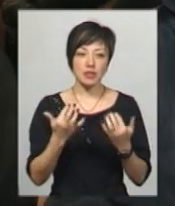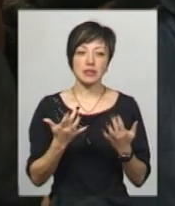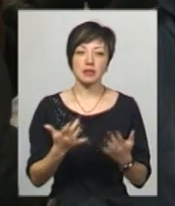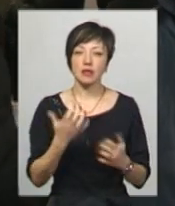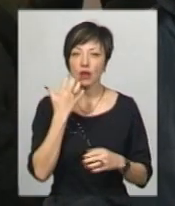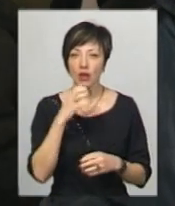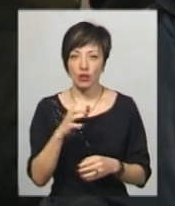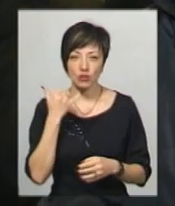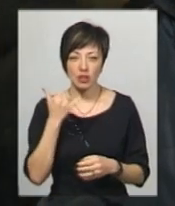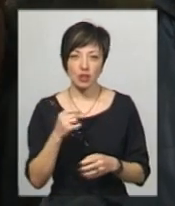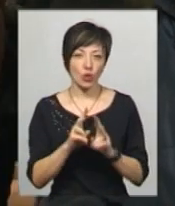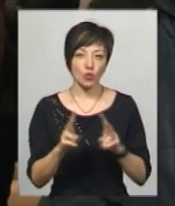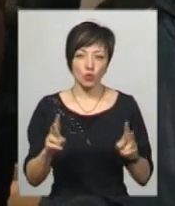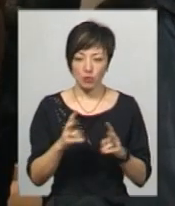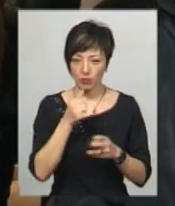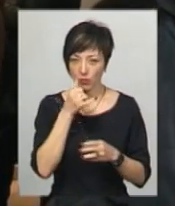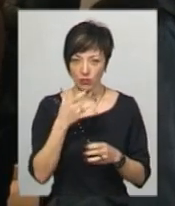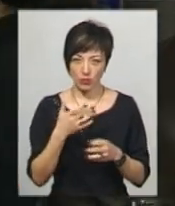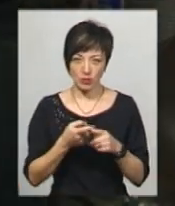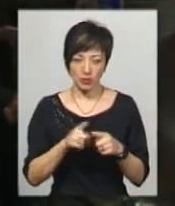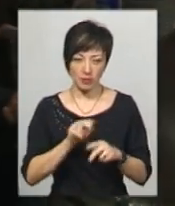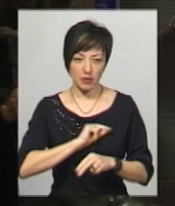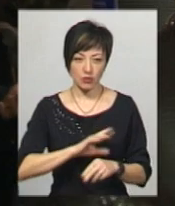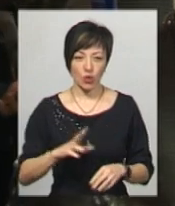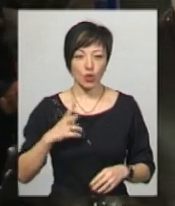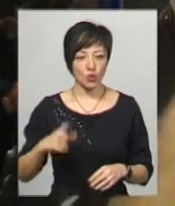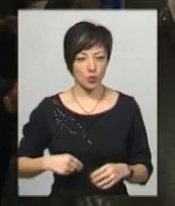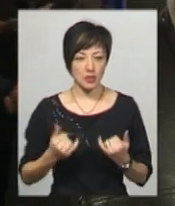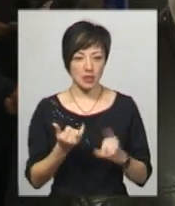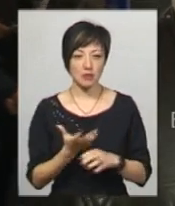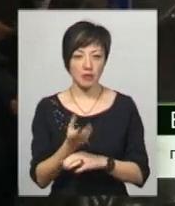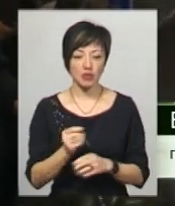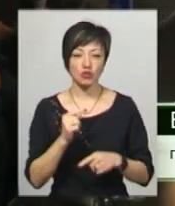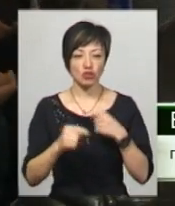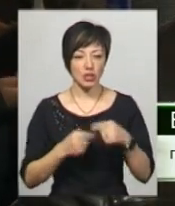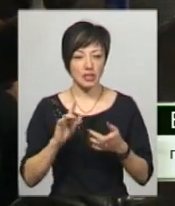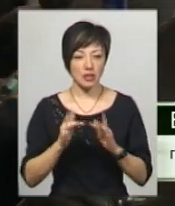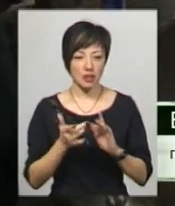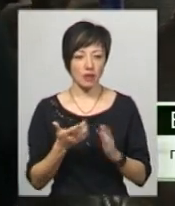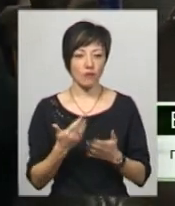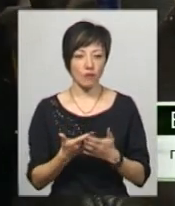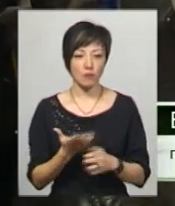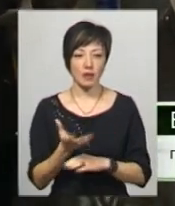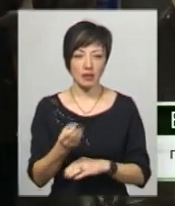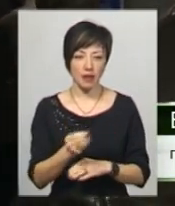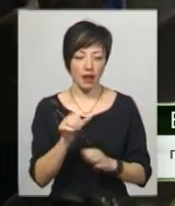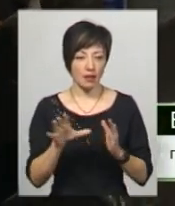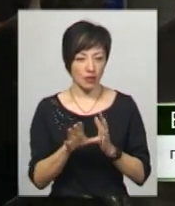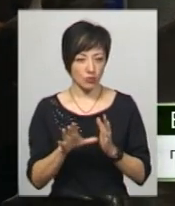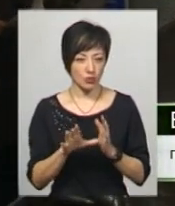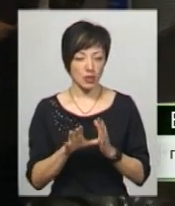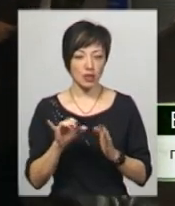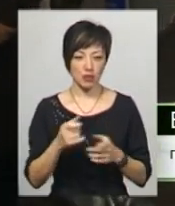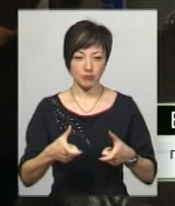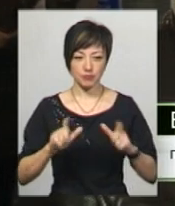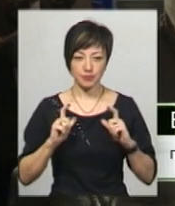на гарячу лінію, і ні один показник не працює. Дочка зараз платить через інтернет. І от платила за електроенергію. І